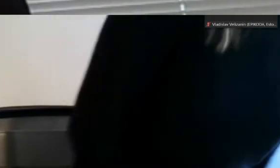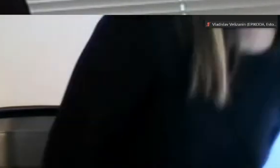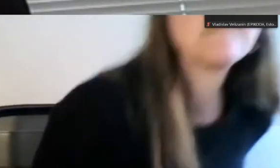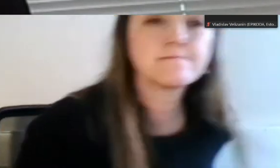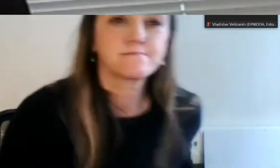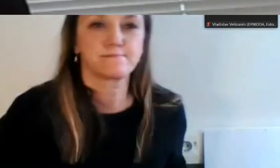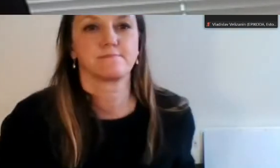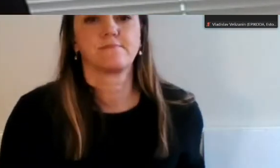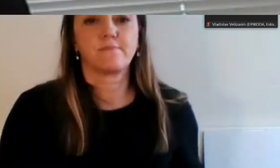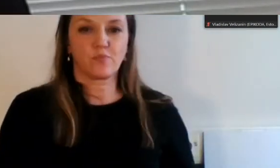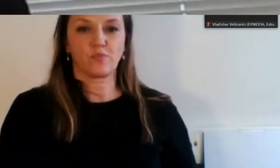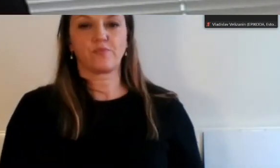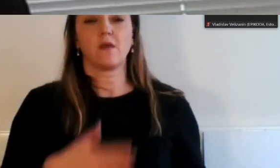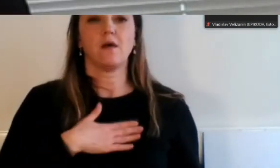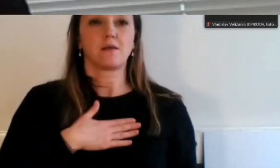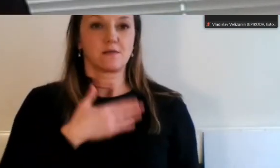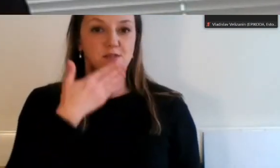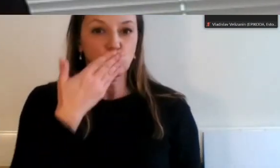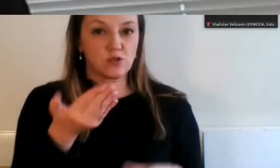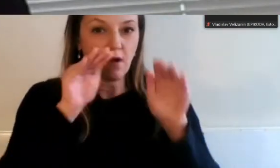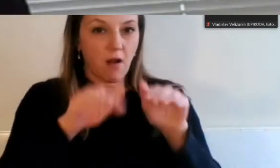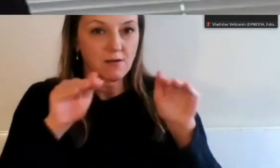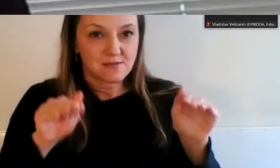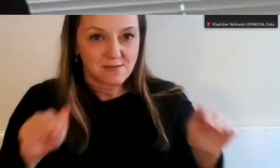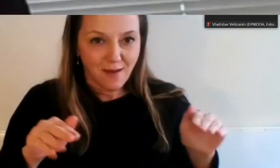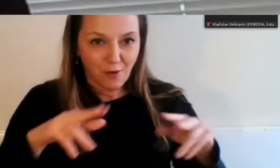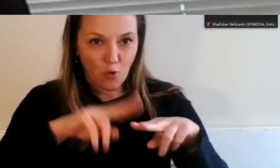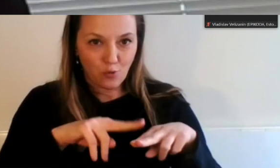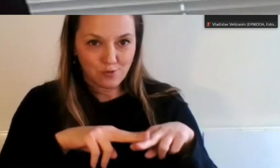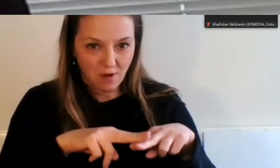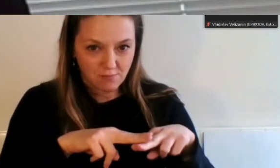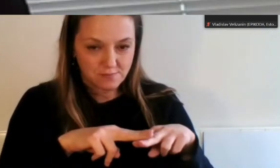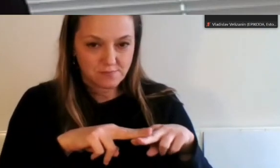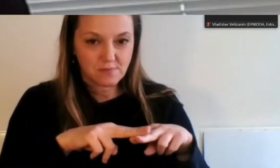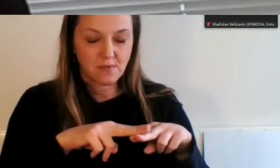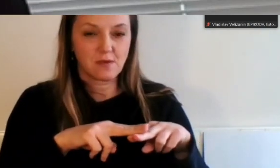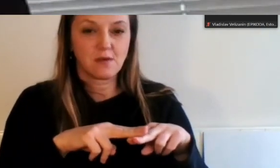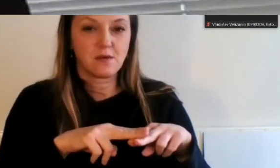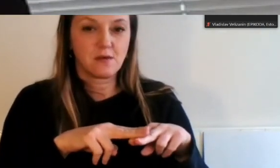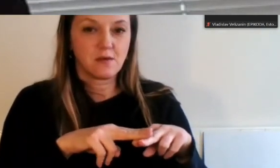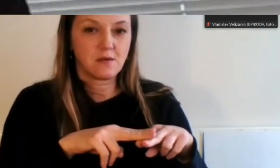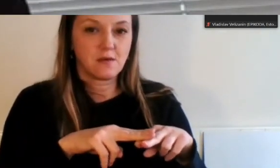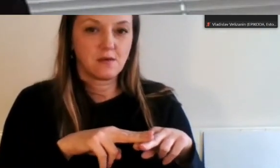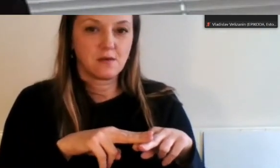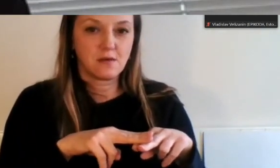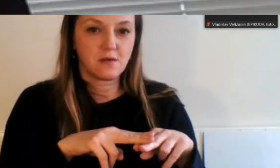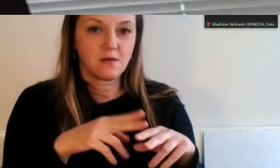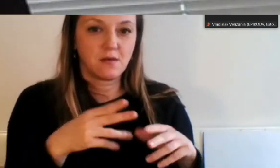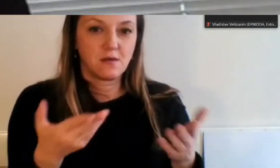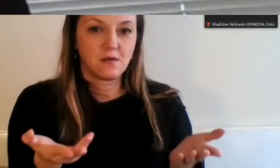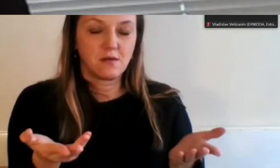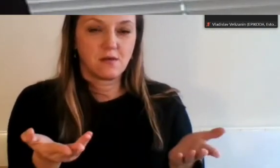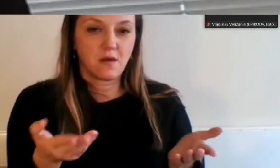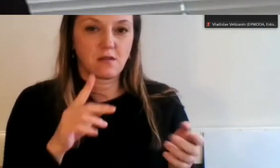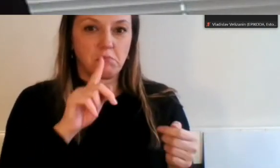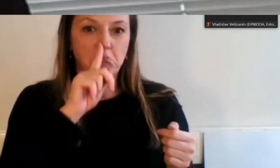ma arvan, et see tuleb tõenäoliselt järgmise aasta alguses, kui Euroopa